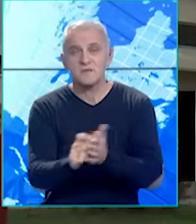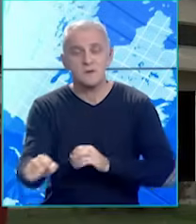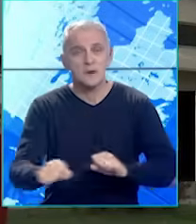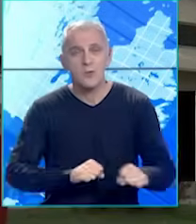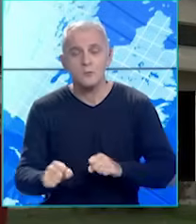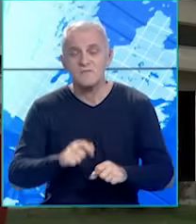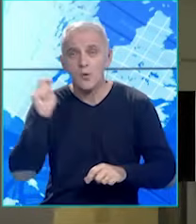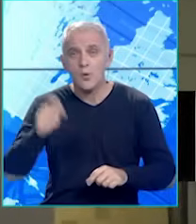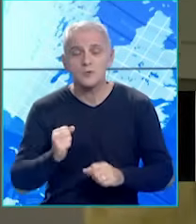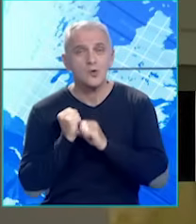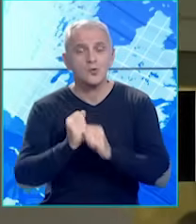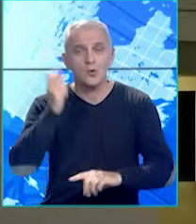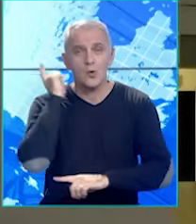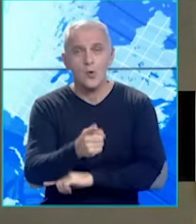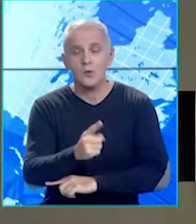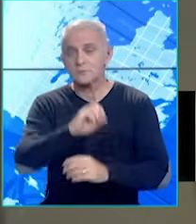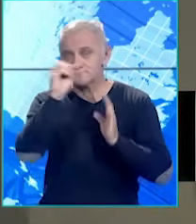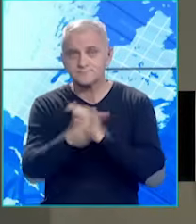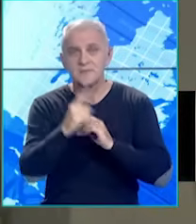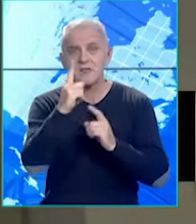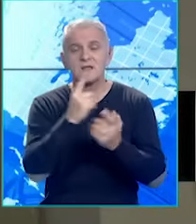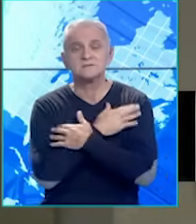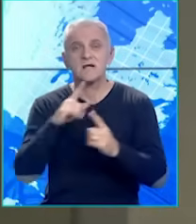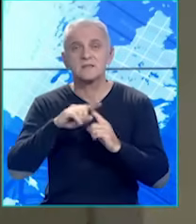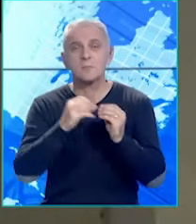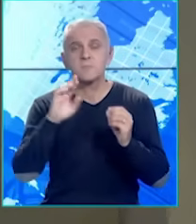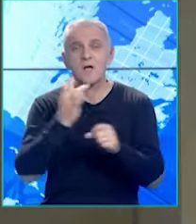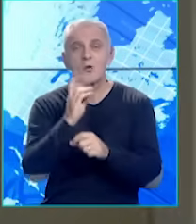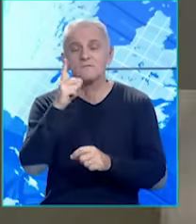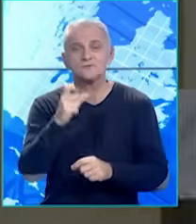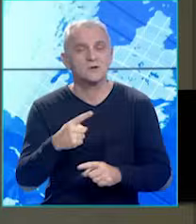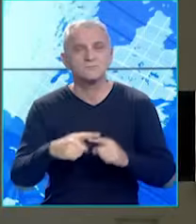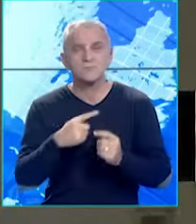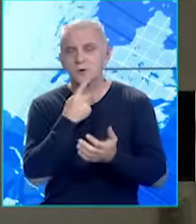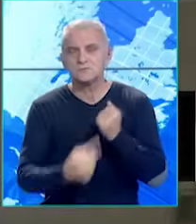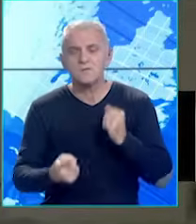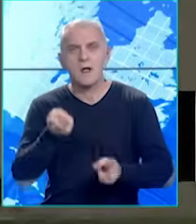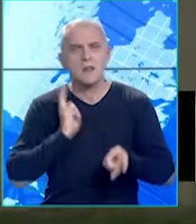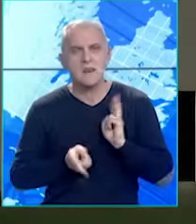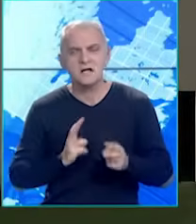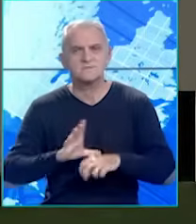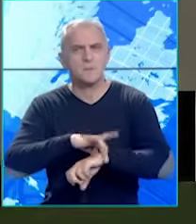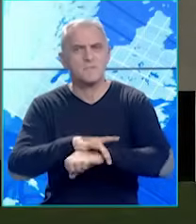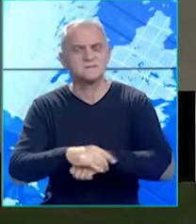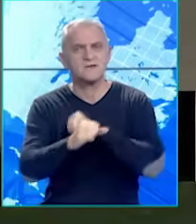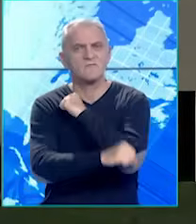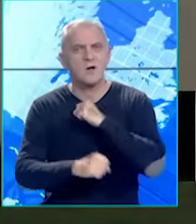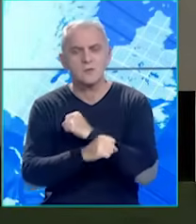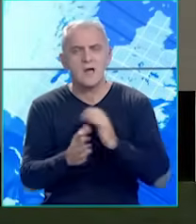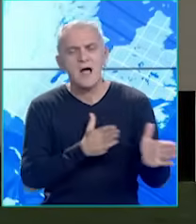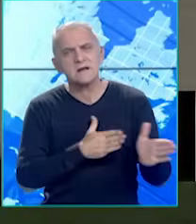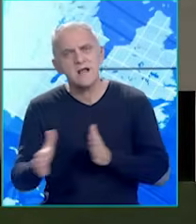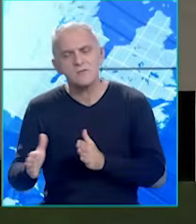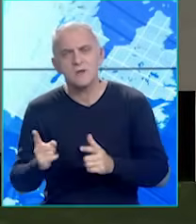odbor CUS-a donio je odluku o smjeni doktorice Izetbegović zbog, kako navode, gubitka statusa nastavnika medicinskog fakulteta u rangu